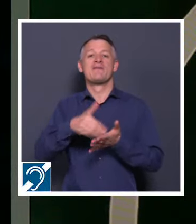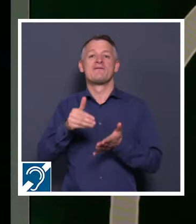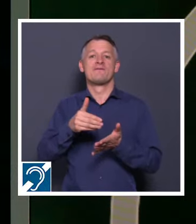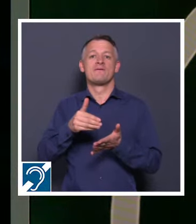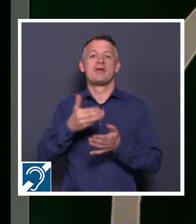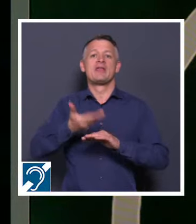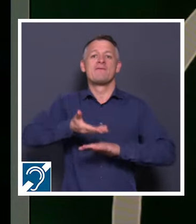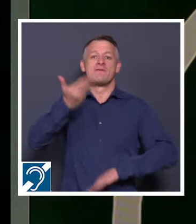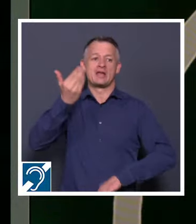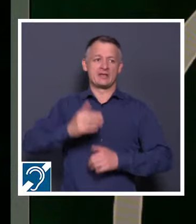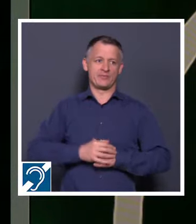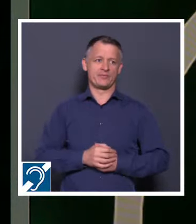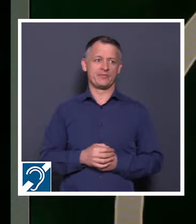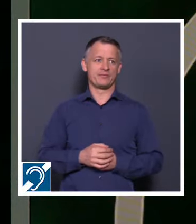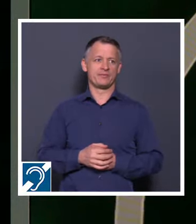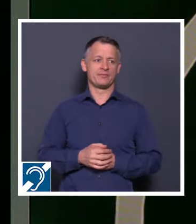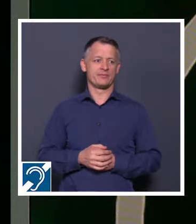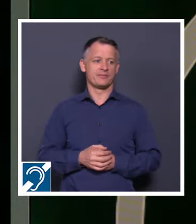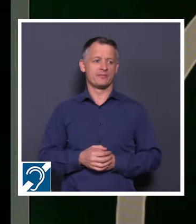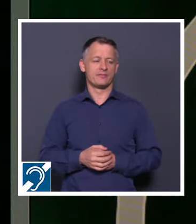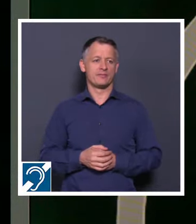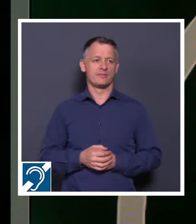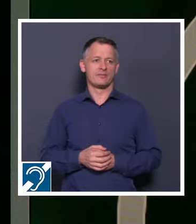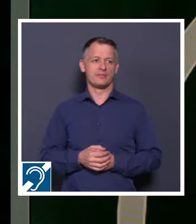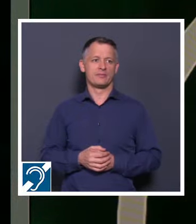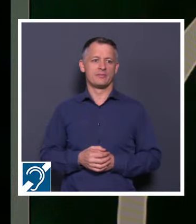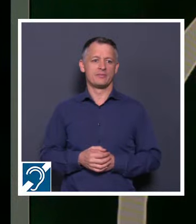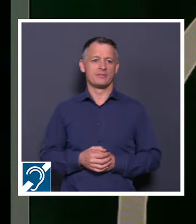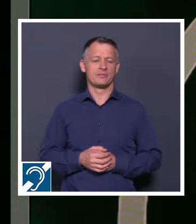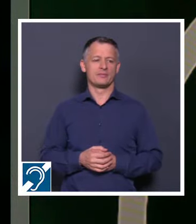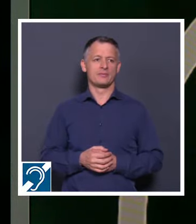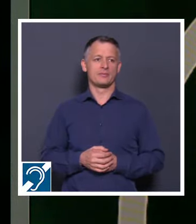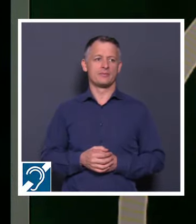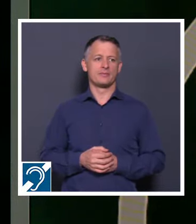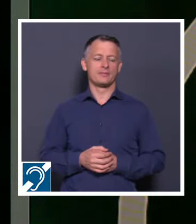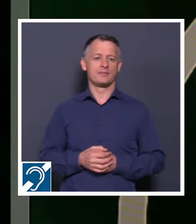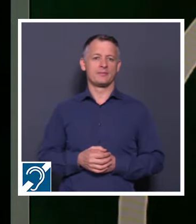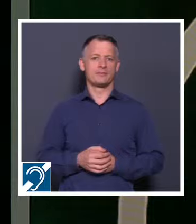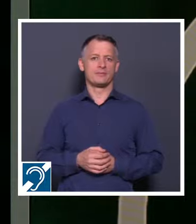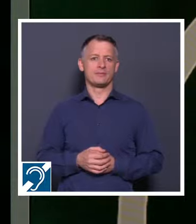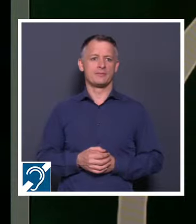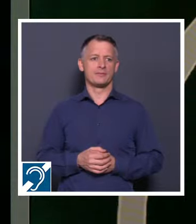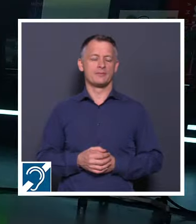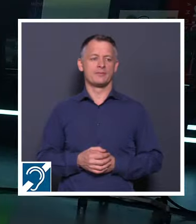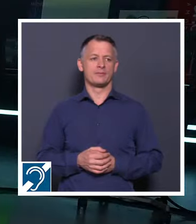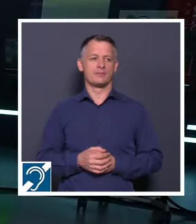de fapt să ne jucăm puțin cu el, pentru că toată lumea se joacă cu el, și să-l întrebăm exact ce spune și tu, ce este inflația.